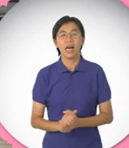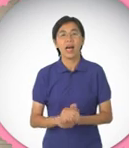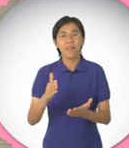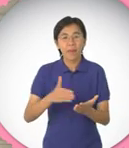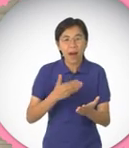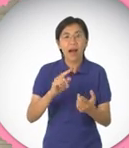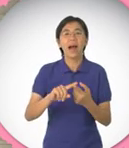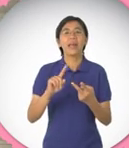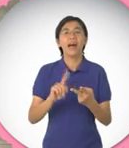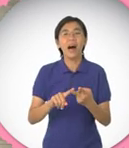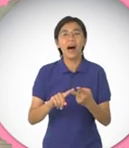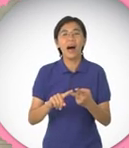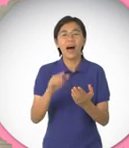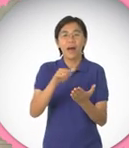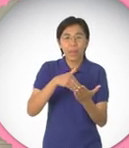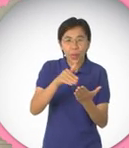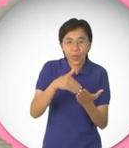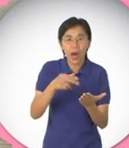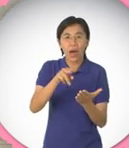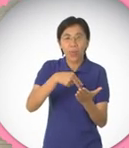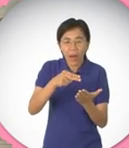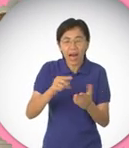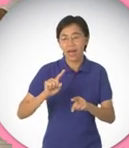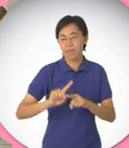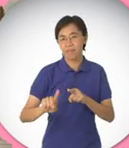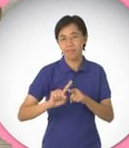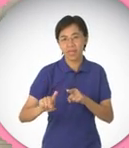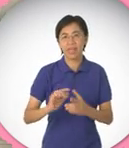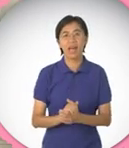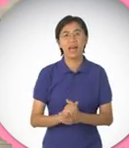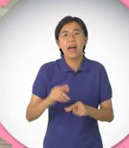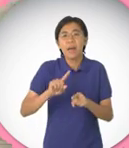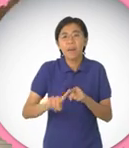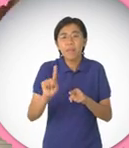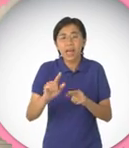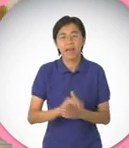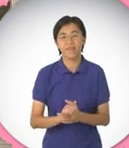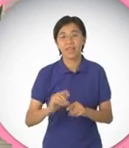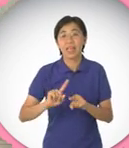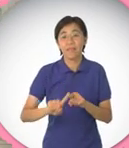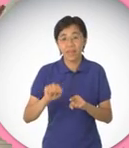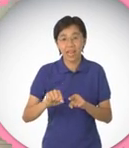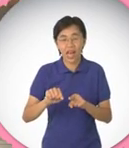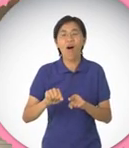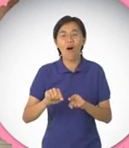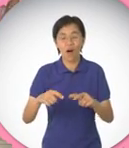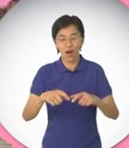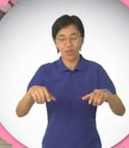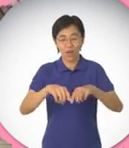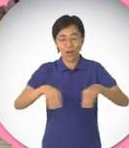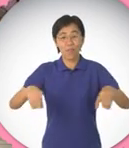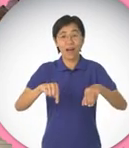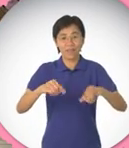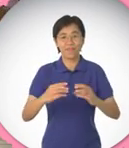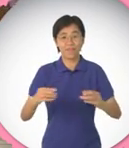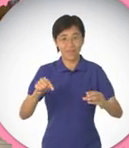ะแล้วก็จะมีมีดด้วยใบมีดโกนแบบนี้สำหรับกรีดหน้าขนมปัง ครับผม ค่ะ และขนมปังฝรั่งเศส